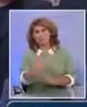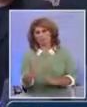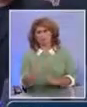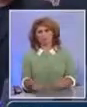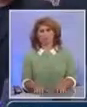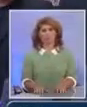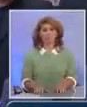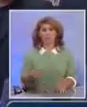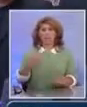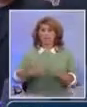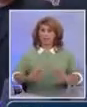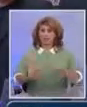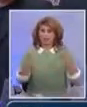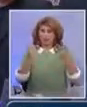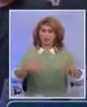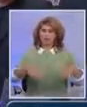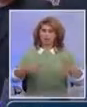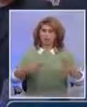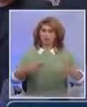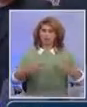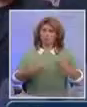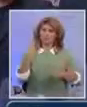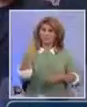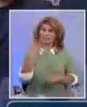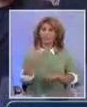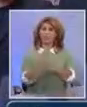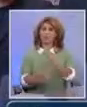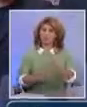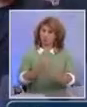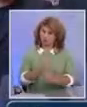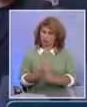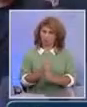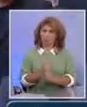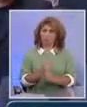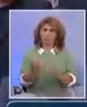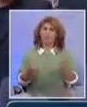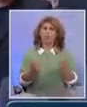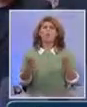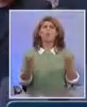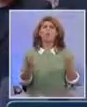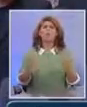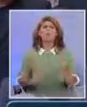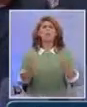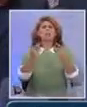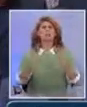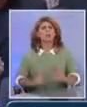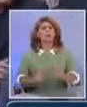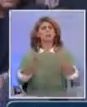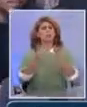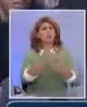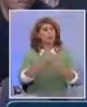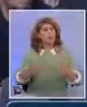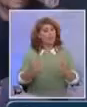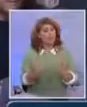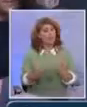Η ελληνική επανάσταση καλλιεργήθηκε επί 400 ολόκληρα χρόνια, έγιναν δεκάδες επαναστάσεις με καθαρά